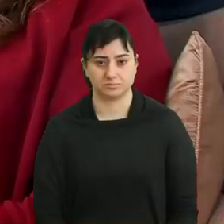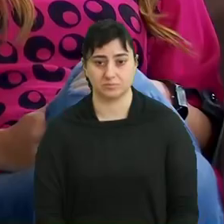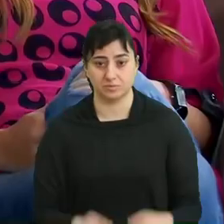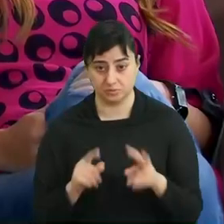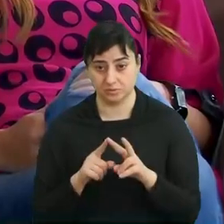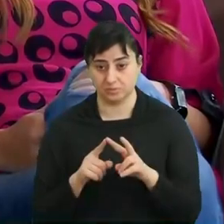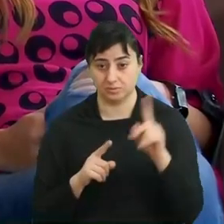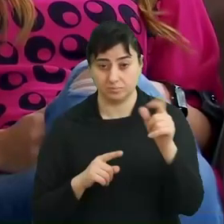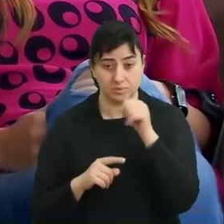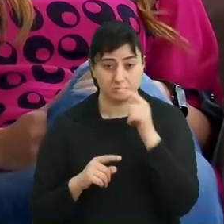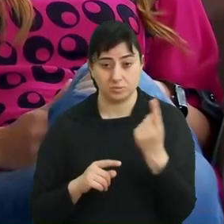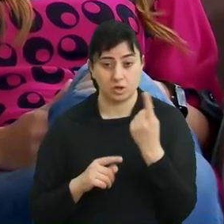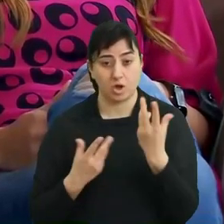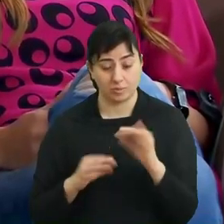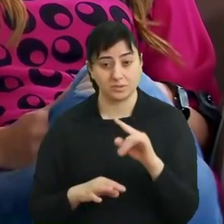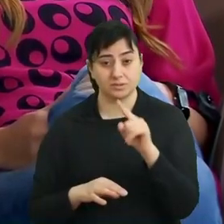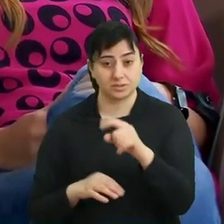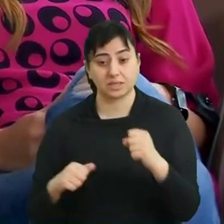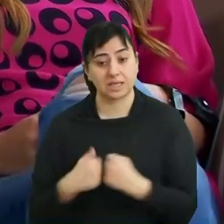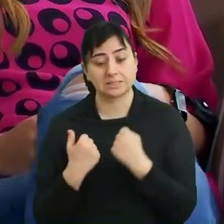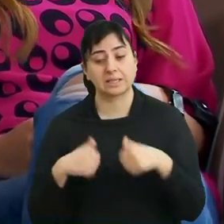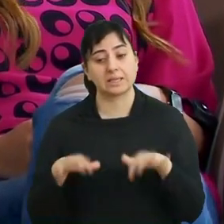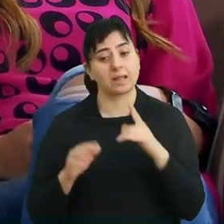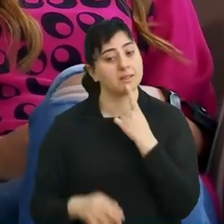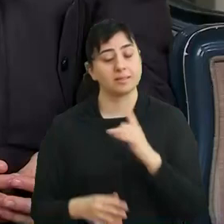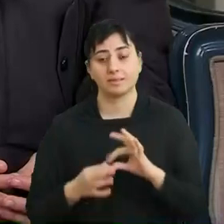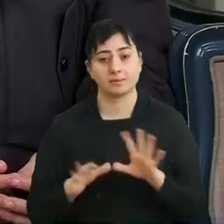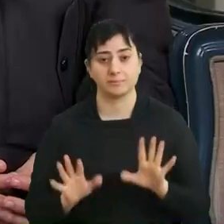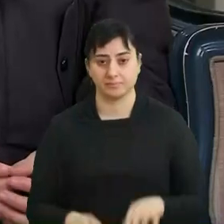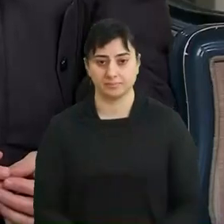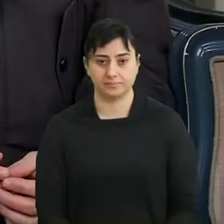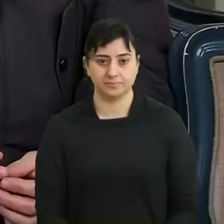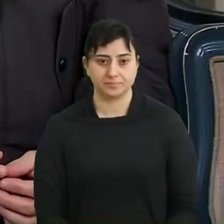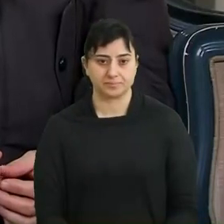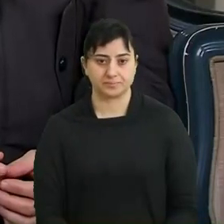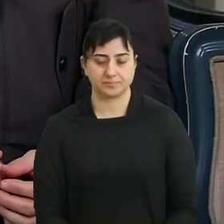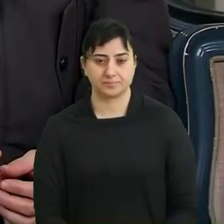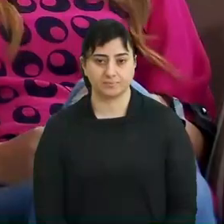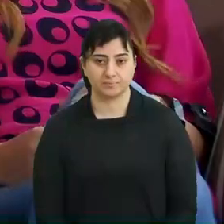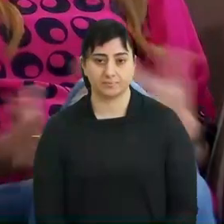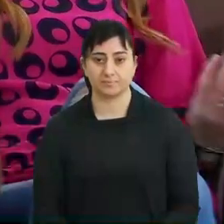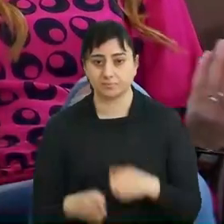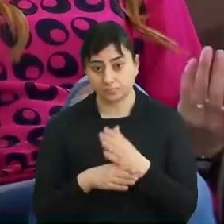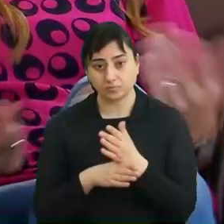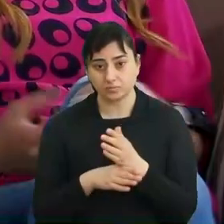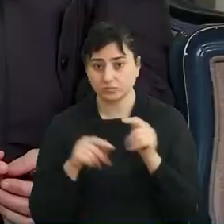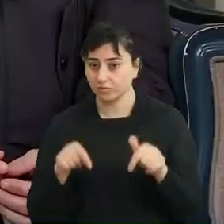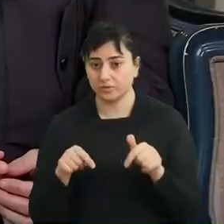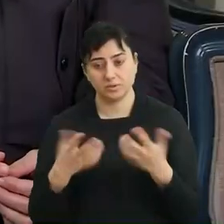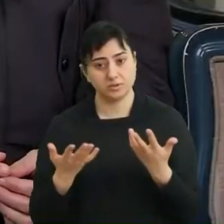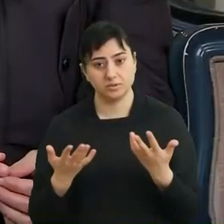Nurhoş. Babişkom'a bir şey olmaması senin sakar olmadığın anlamına gelmiyor. Ha, vallahi doğru söylüyor. Ya bu